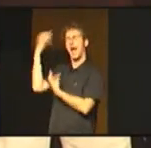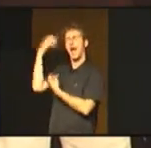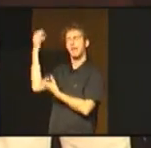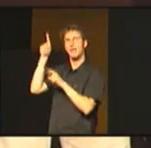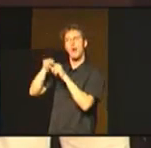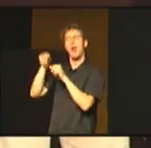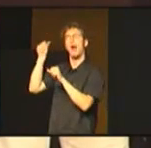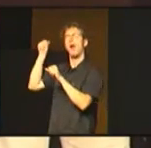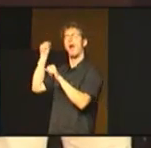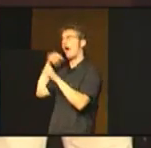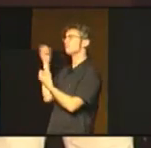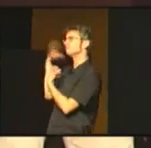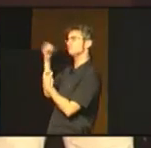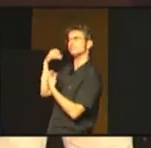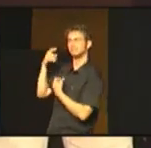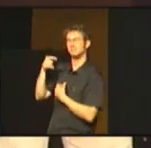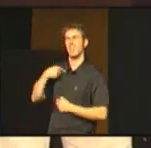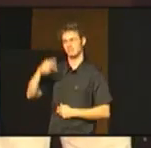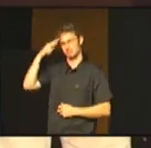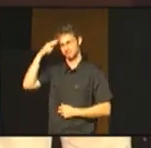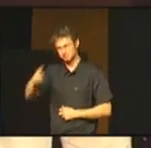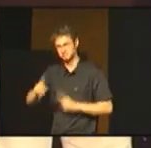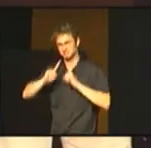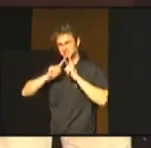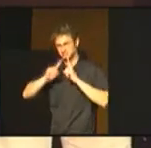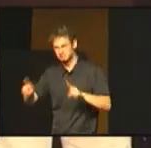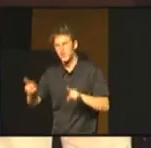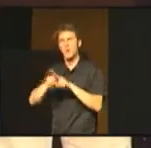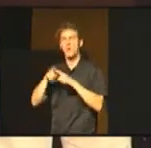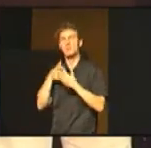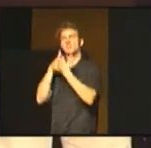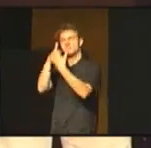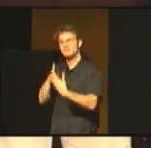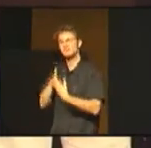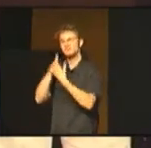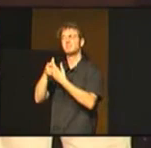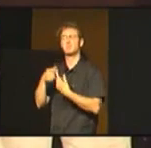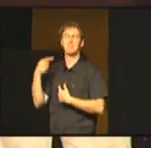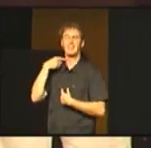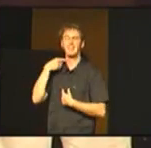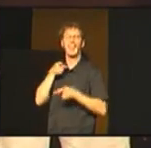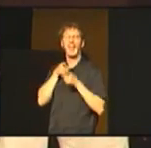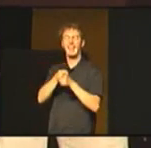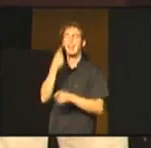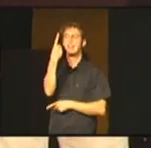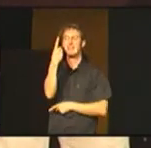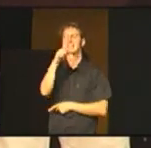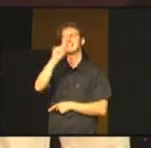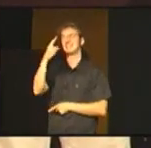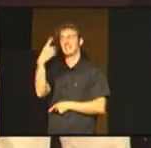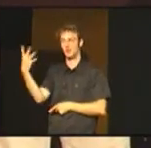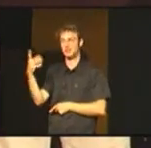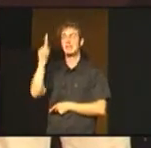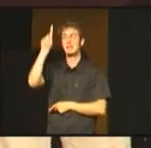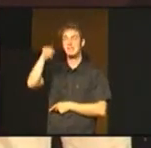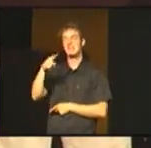han precedit. Honorem els qui van resistir després de les derrotes militars de 1714